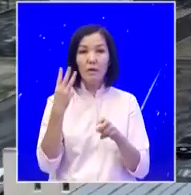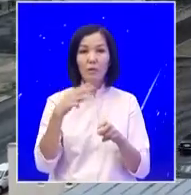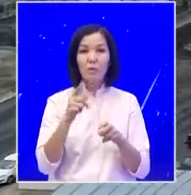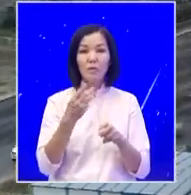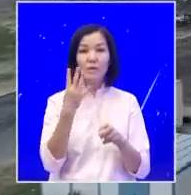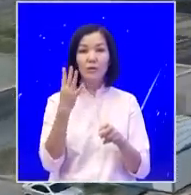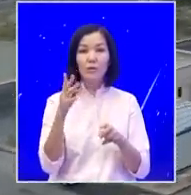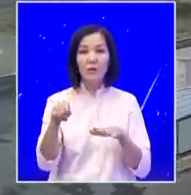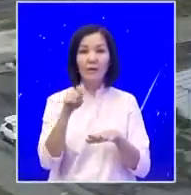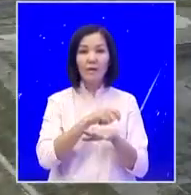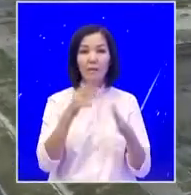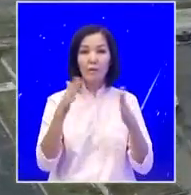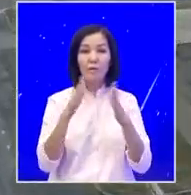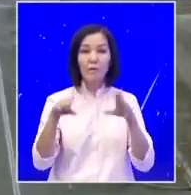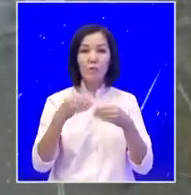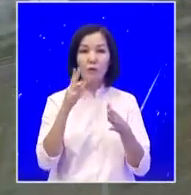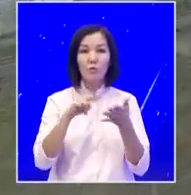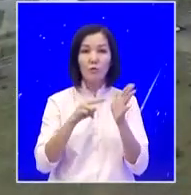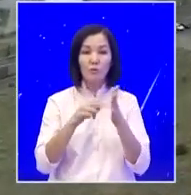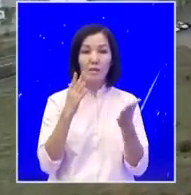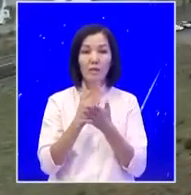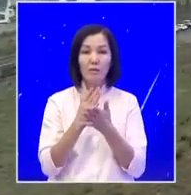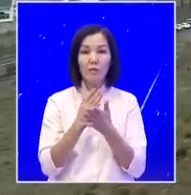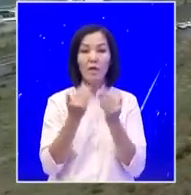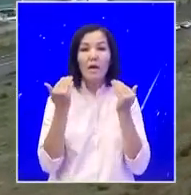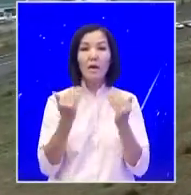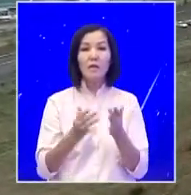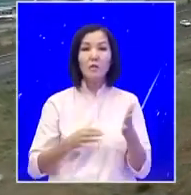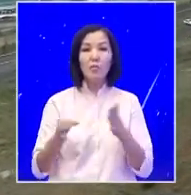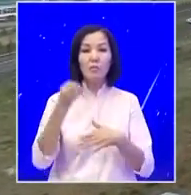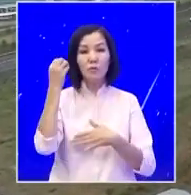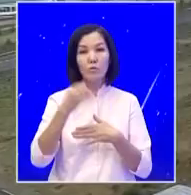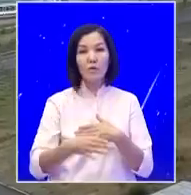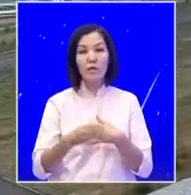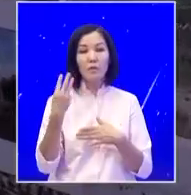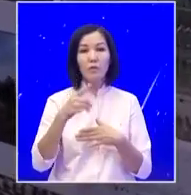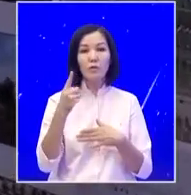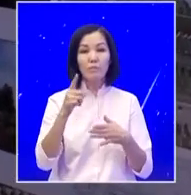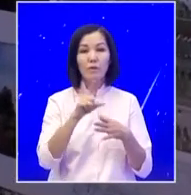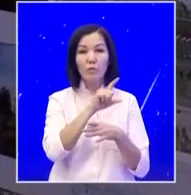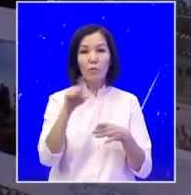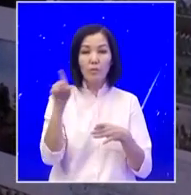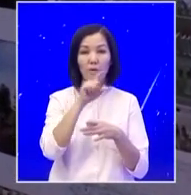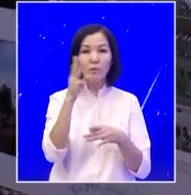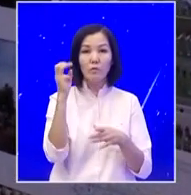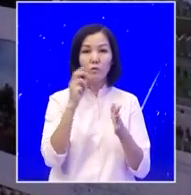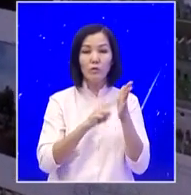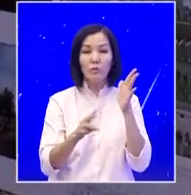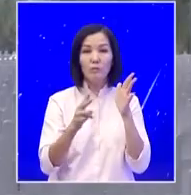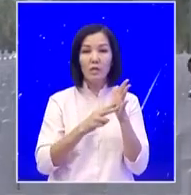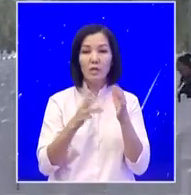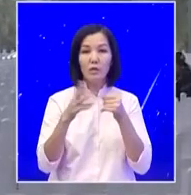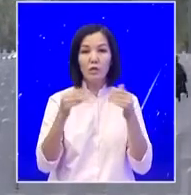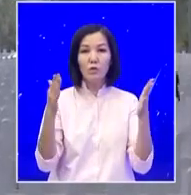4000 шаршы метр тұрғын үй пайдалануға беру жоспарланған. Қазір облыс орталығында 31 көп қабатты және 377 коттедж